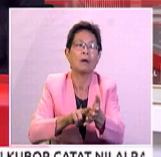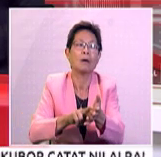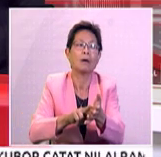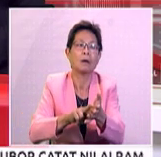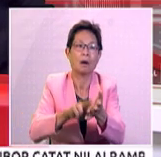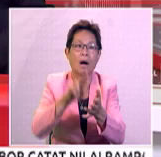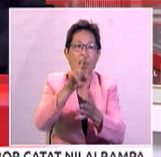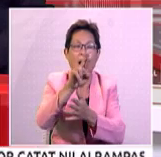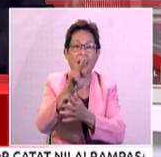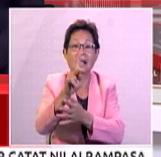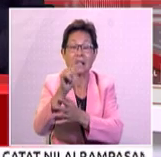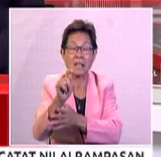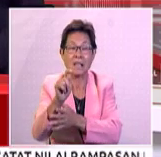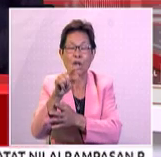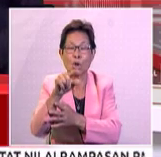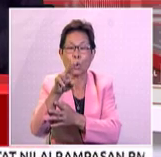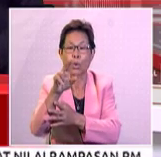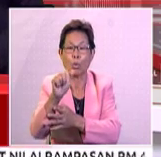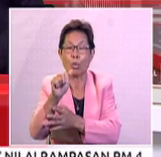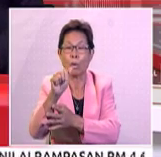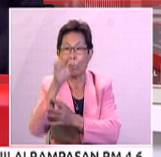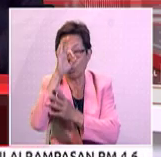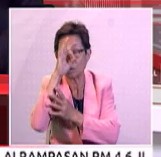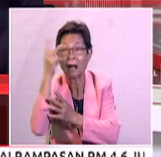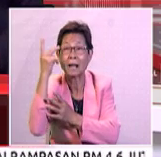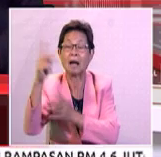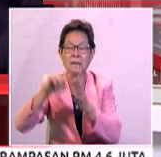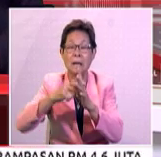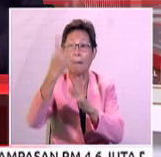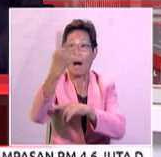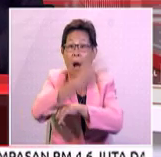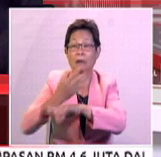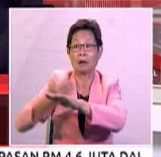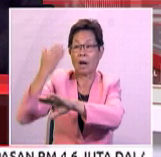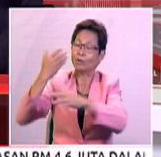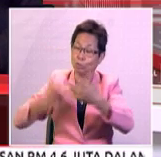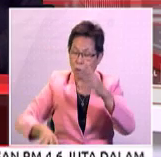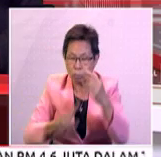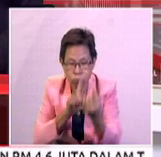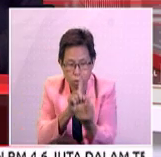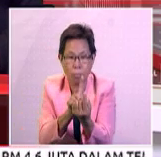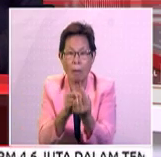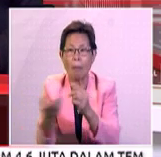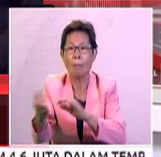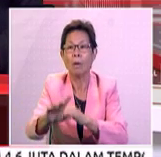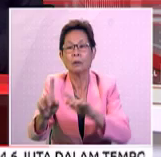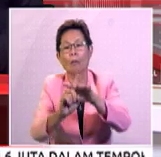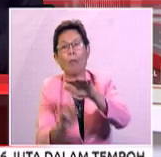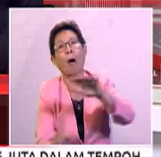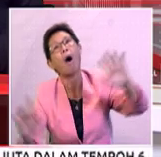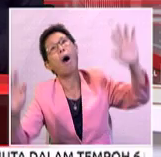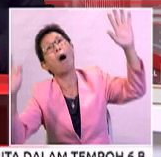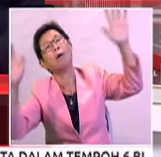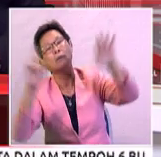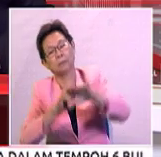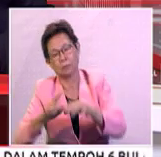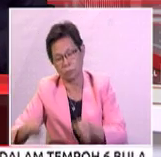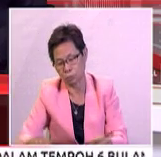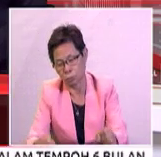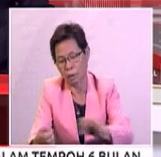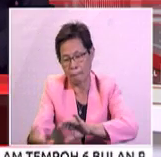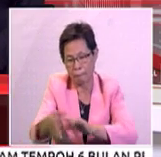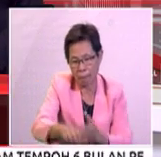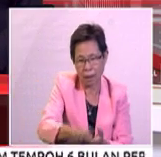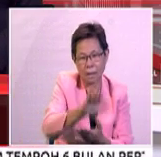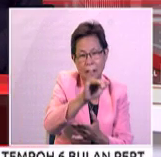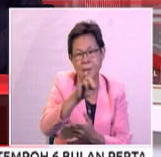RKT Kesedar Lebir Gua Musang Kelantan sejak 4 hari lalu ditemukan mati lemas di Sungai Lebir. Ya, mayat